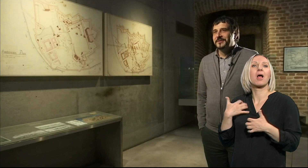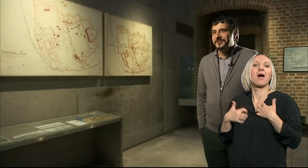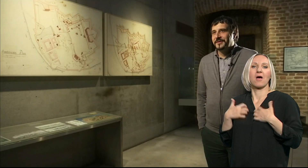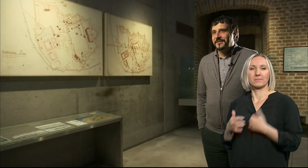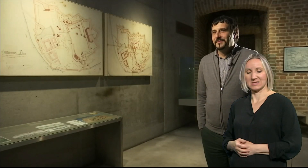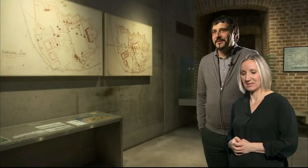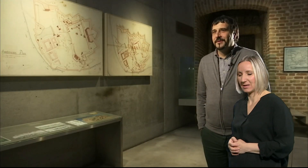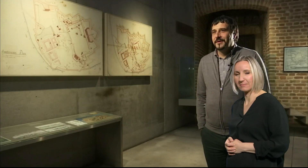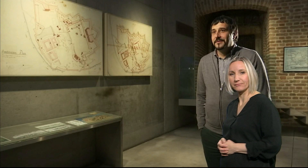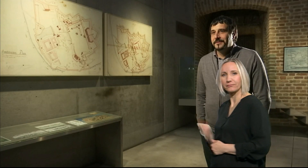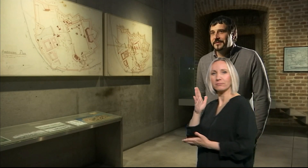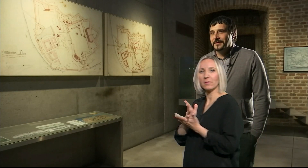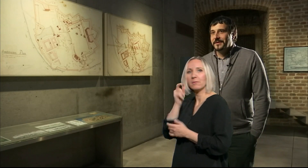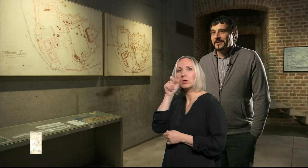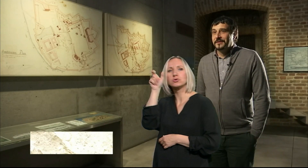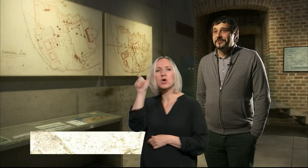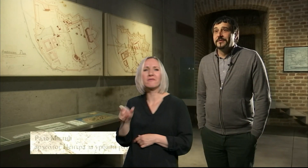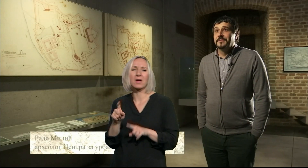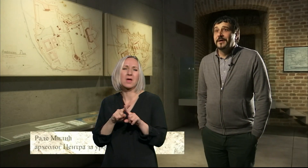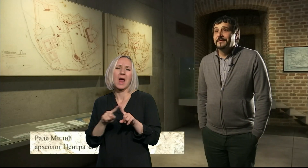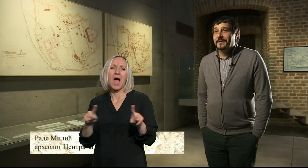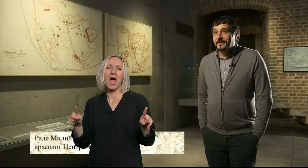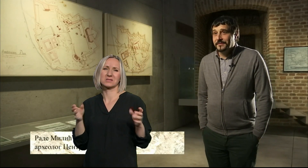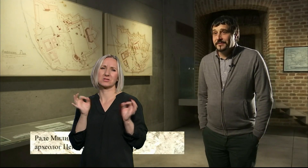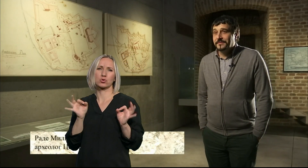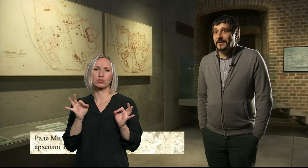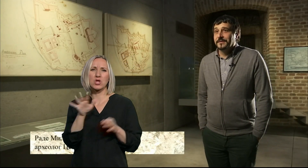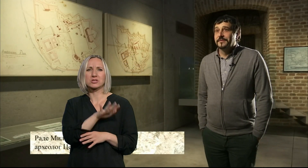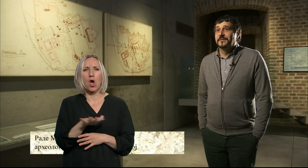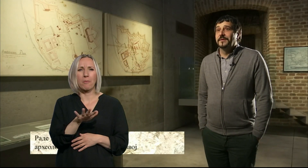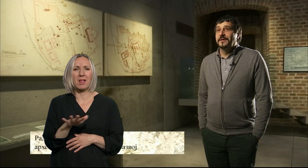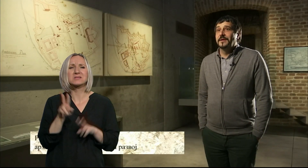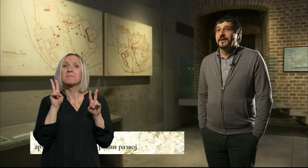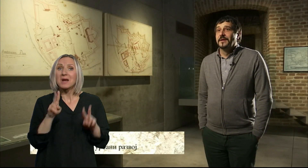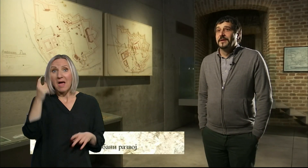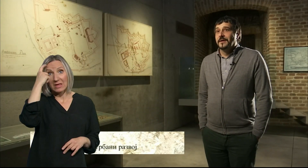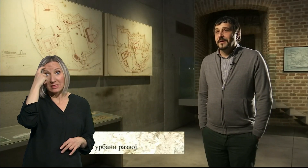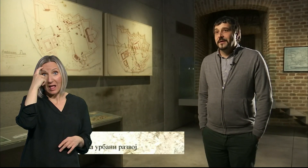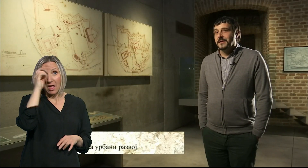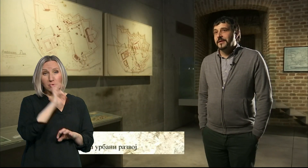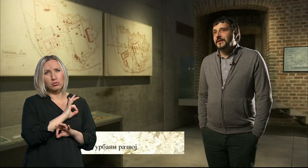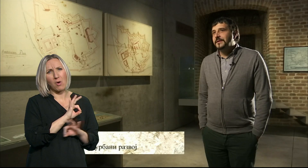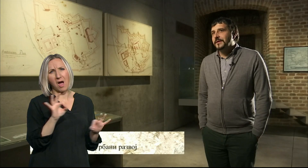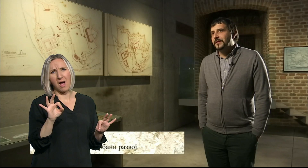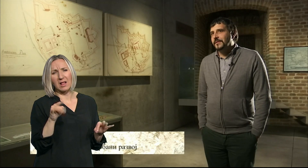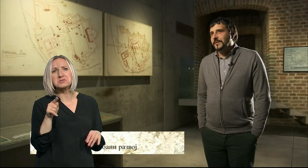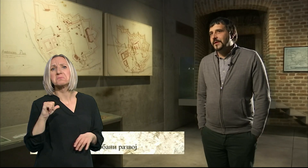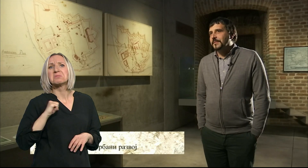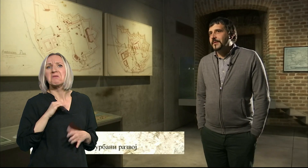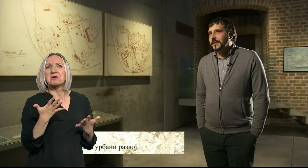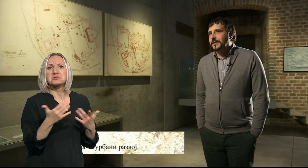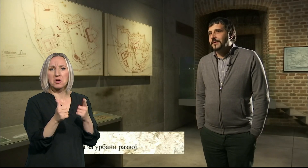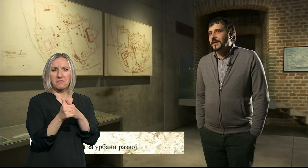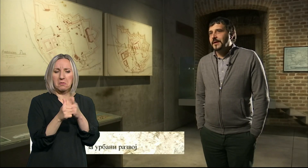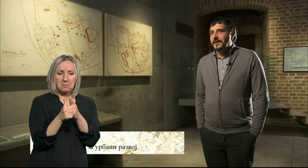je bio čovjek koji je bio erudita, čovjek pravi intelektualac koji je se interesovao i